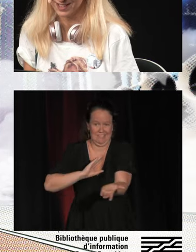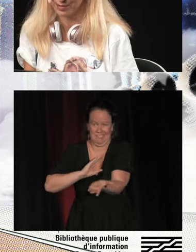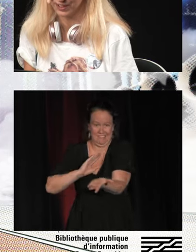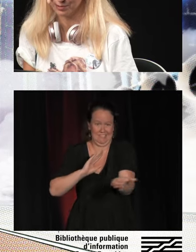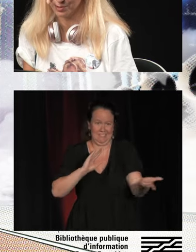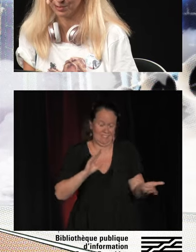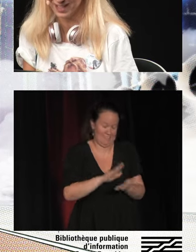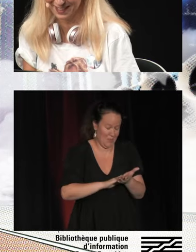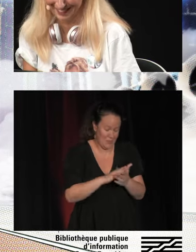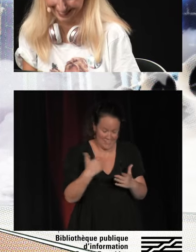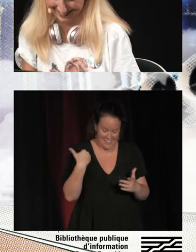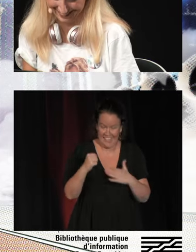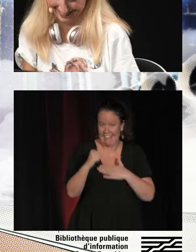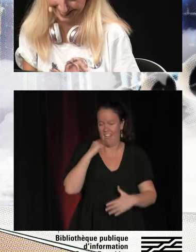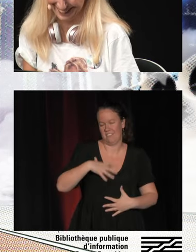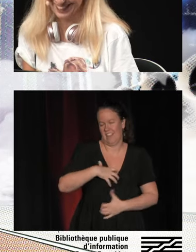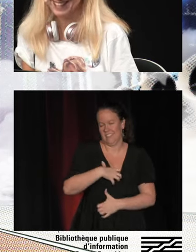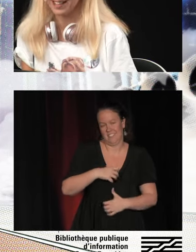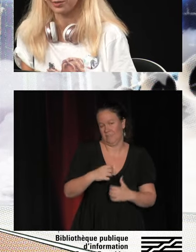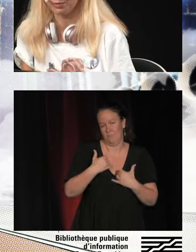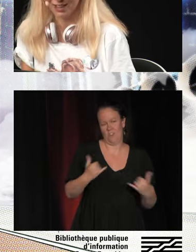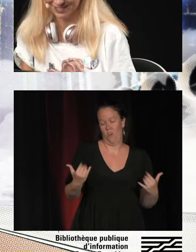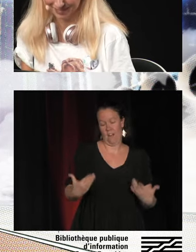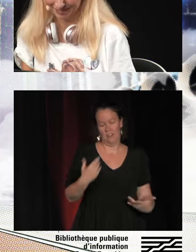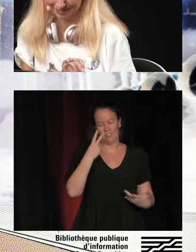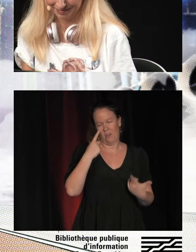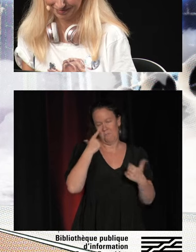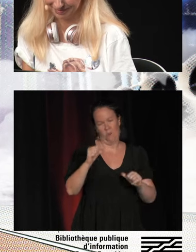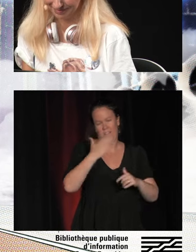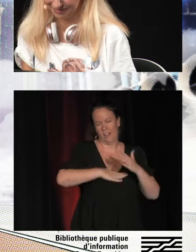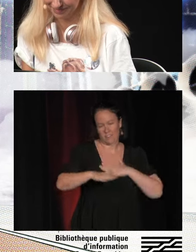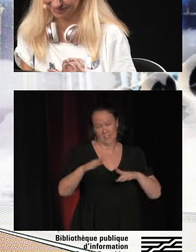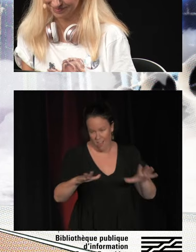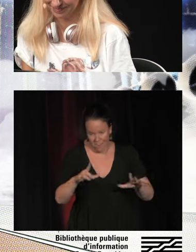Je suis excessivement nerveuse depuis hier. Ça se voit.